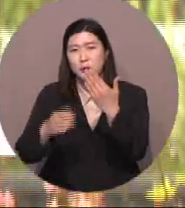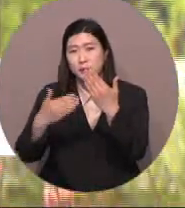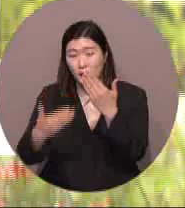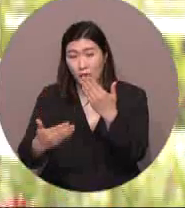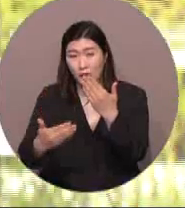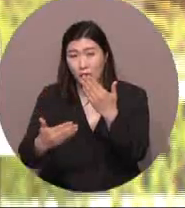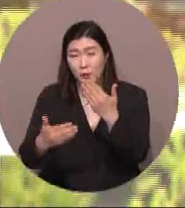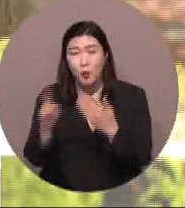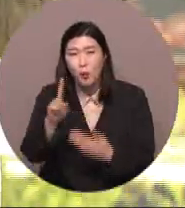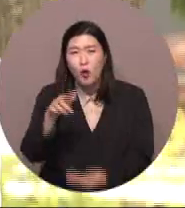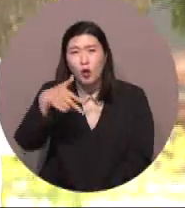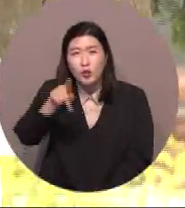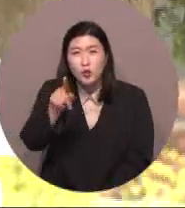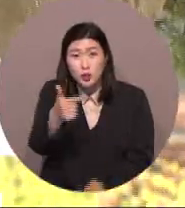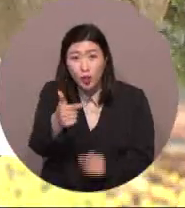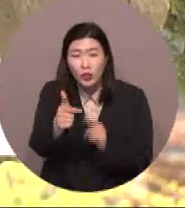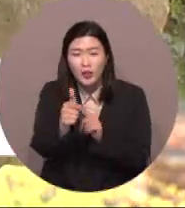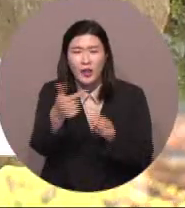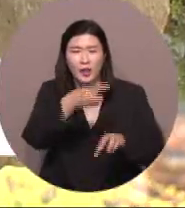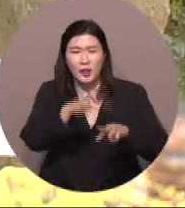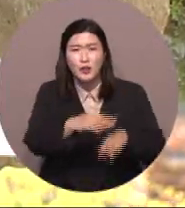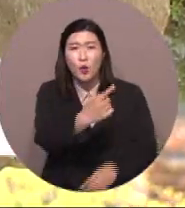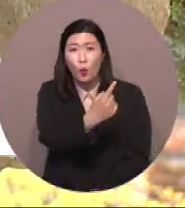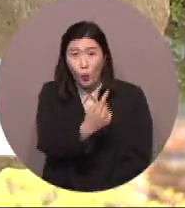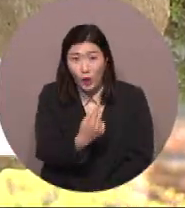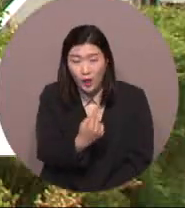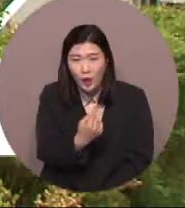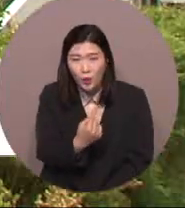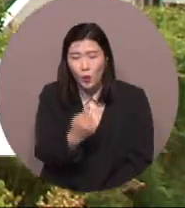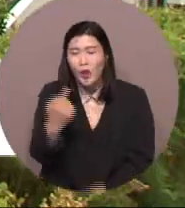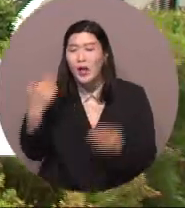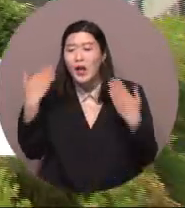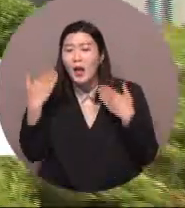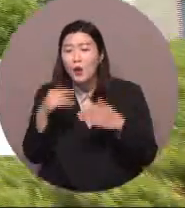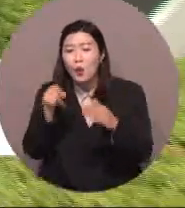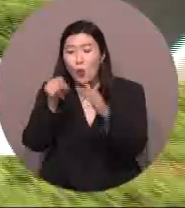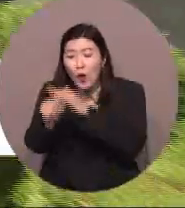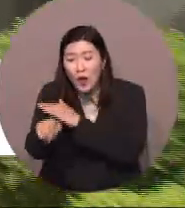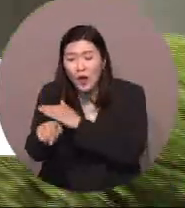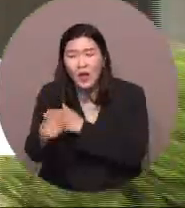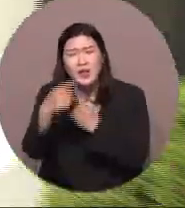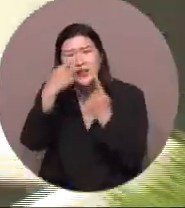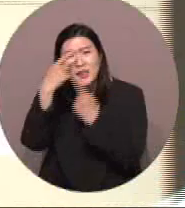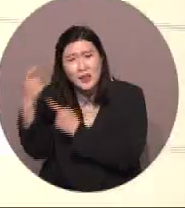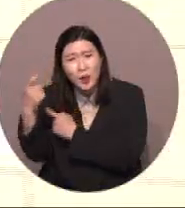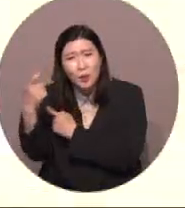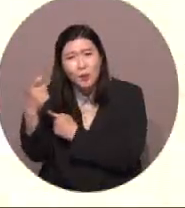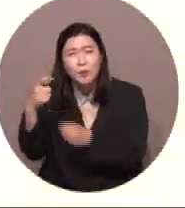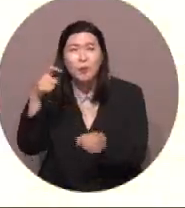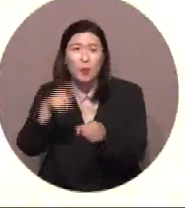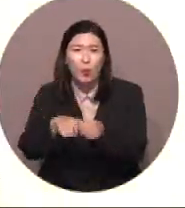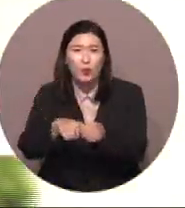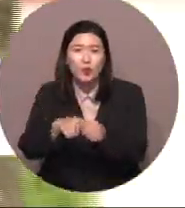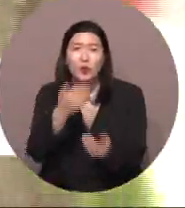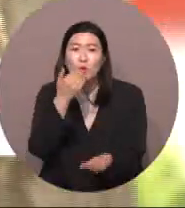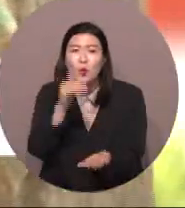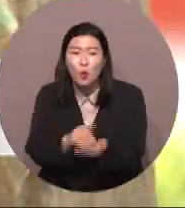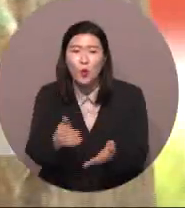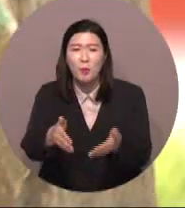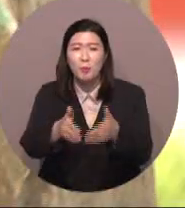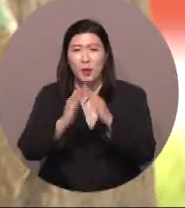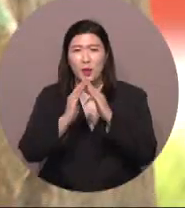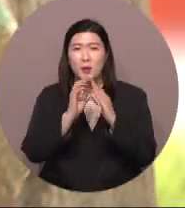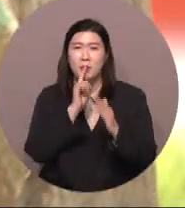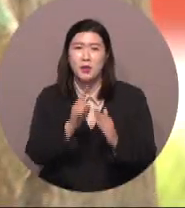대덕연구단지 를 시찰 했던 전씨가 이튿날 전국기능경기대회 가 열리고 있는 학교를 방문한 것을 기념해 세워진